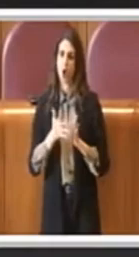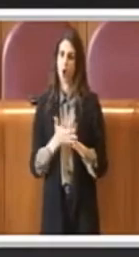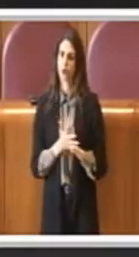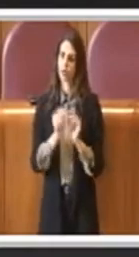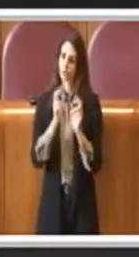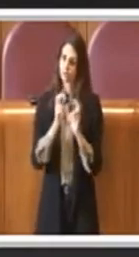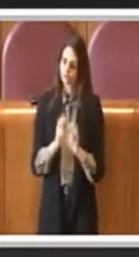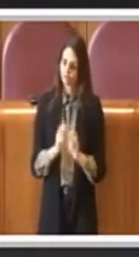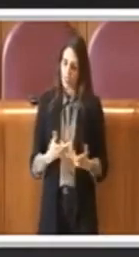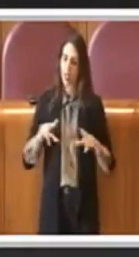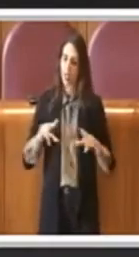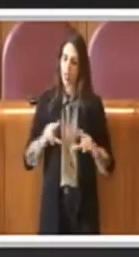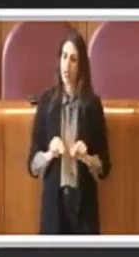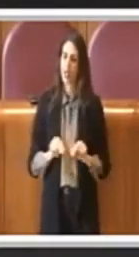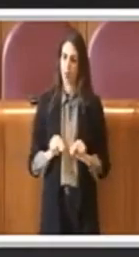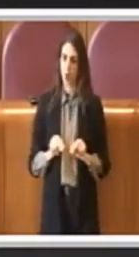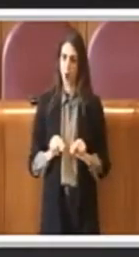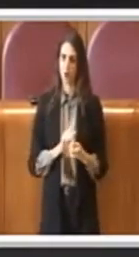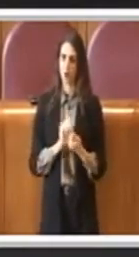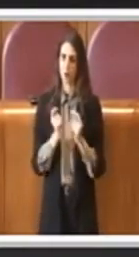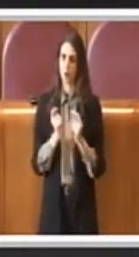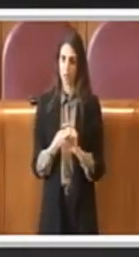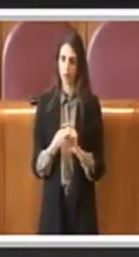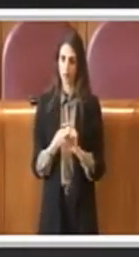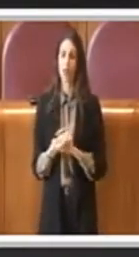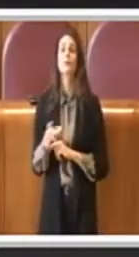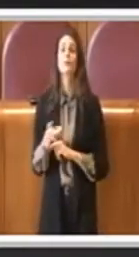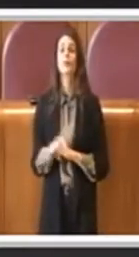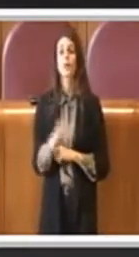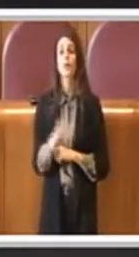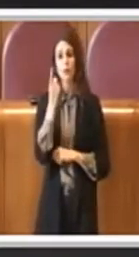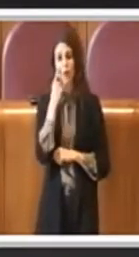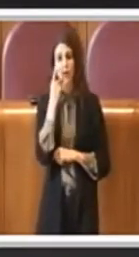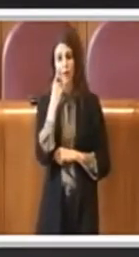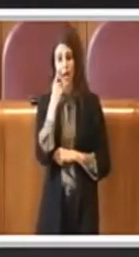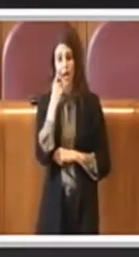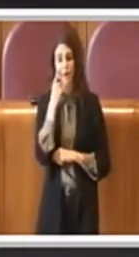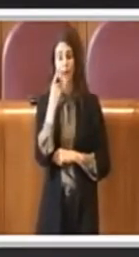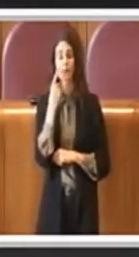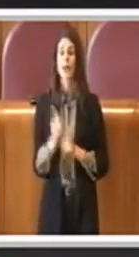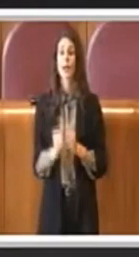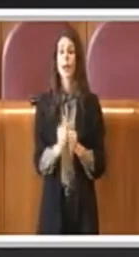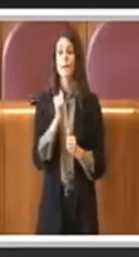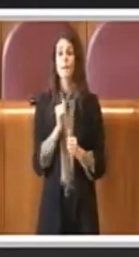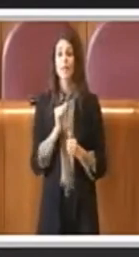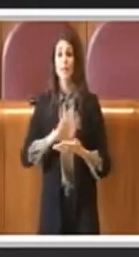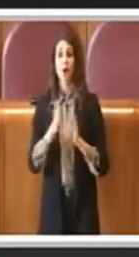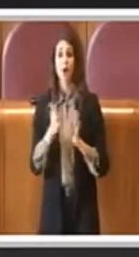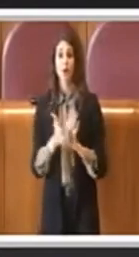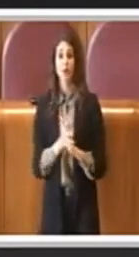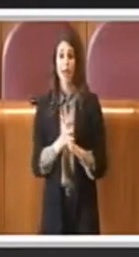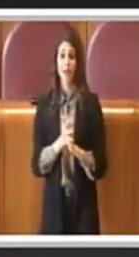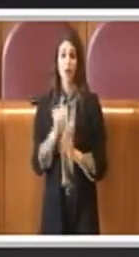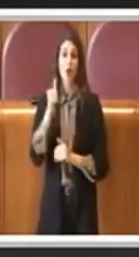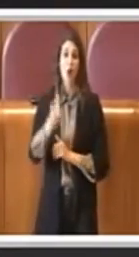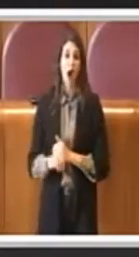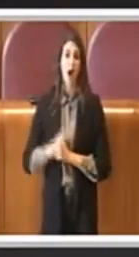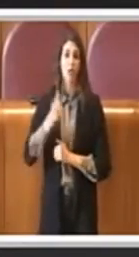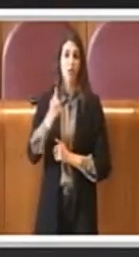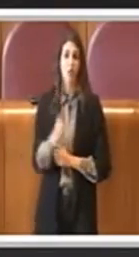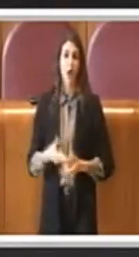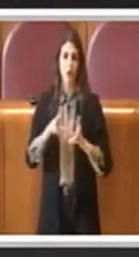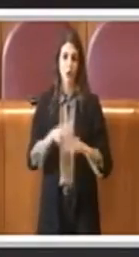aver portato il contratto di servizio dalla durata annuale a quella triennale. Chiaramente dovrà essere anche rivisto alcuni aspetti legati ovviamente